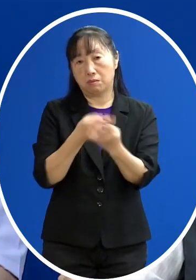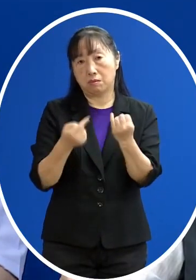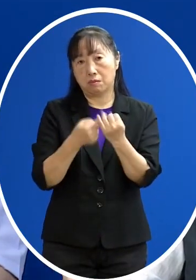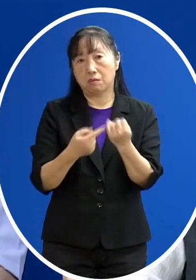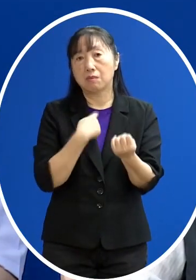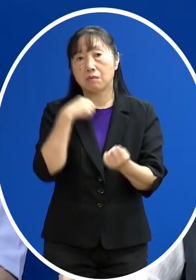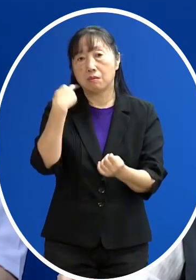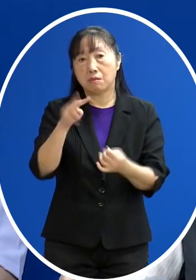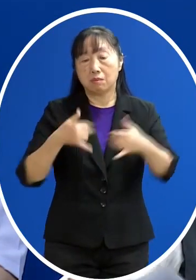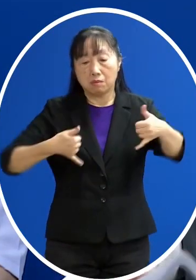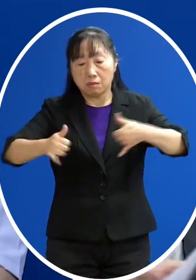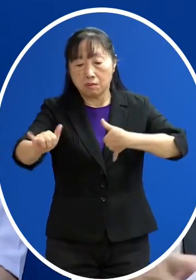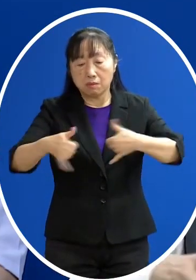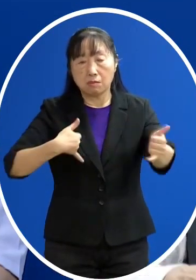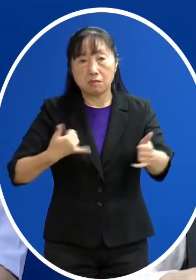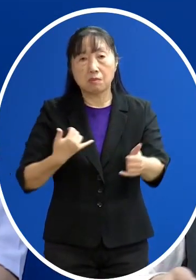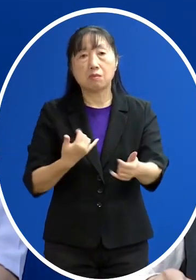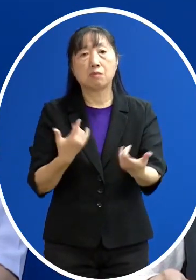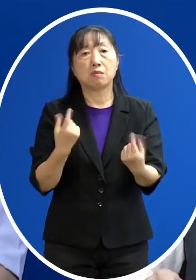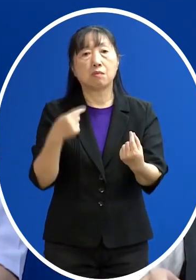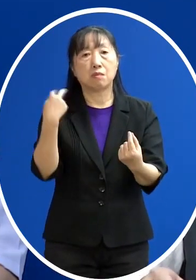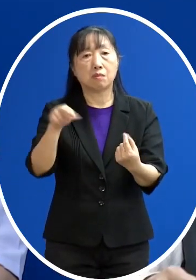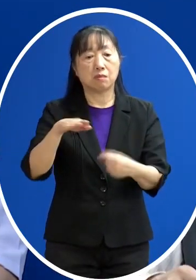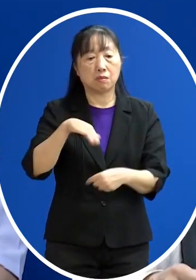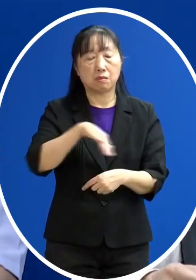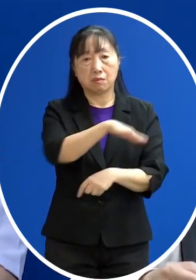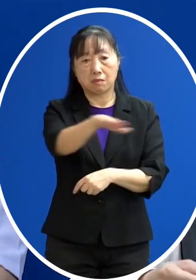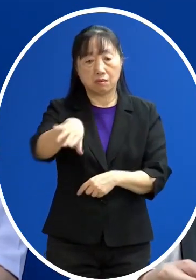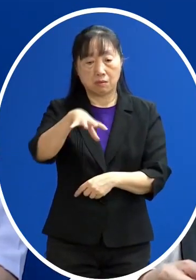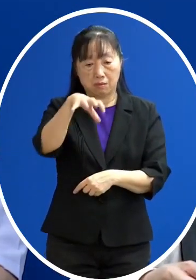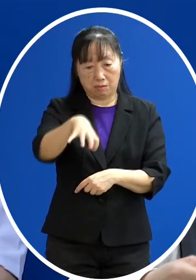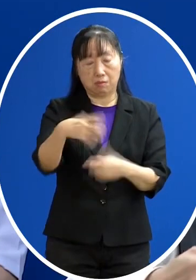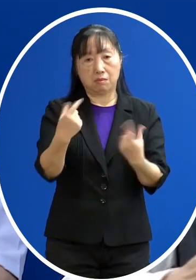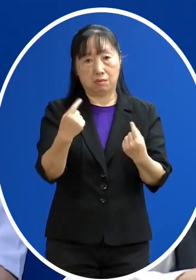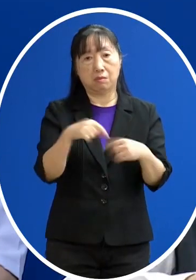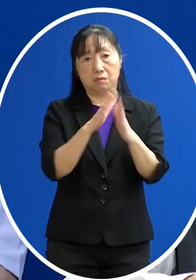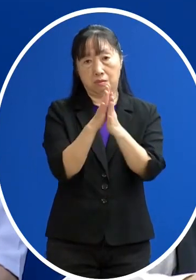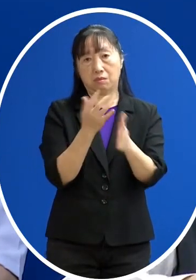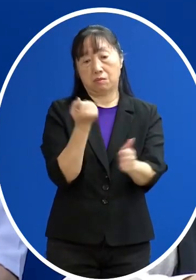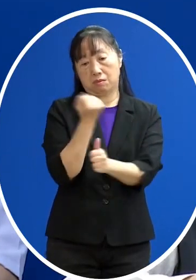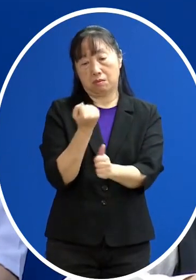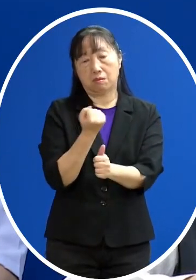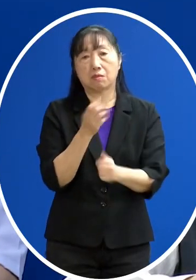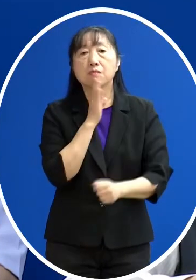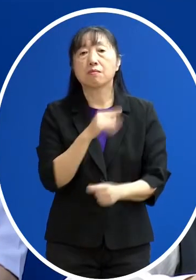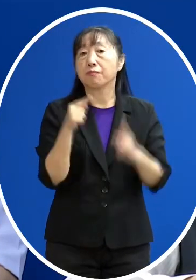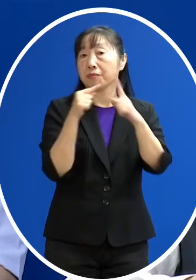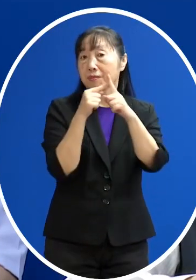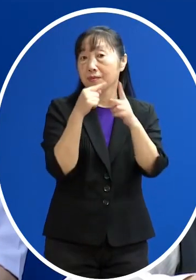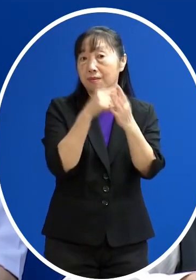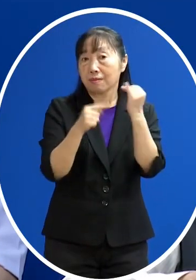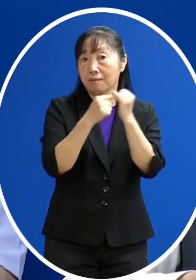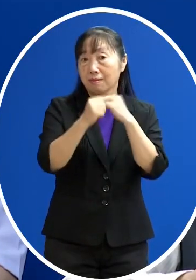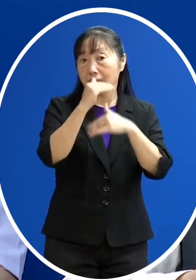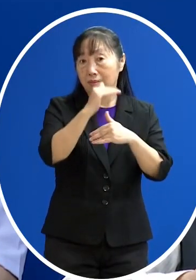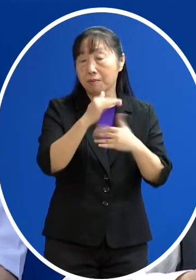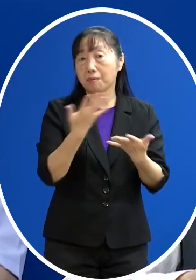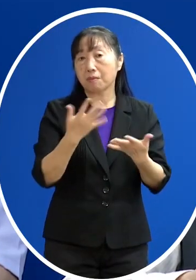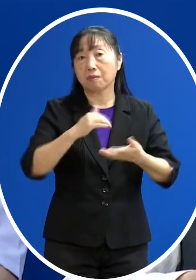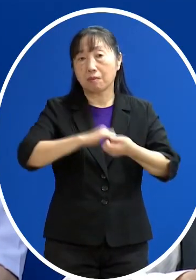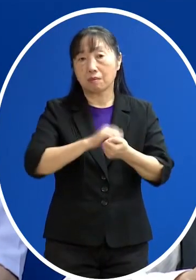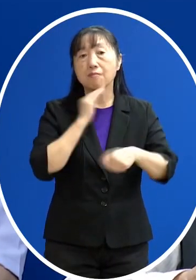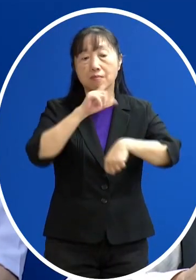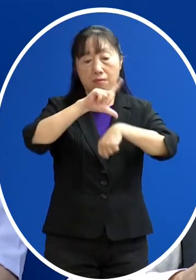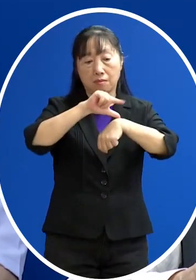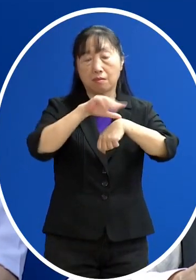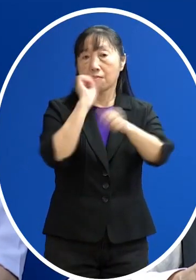动线的管制，第三大部分是场域的管制。在人流的管制部分呢，我们要明定核心的营业